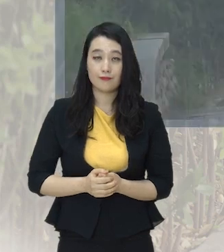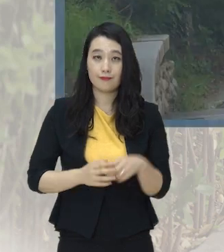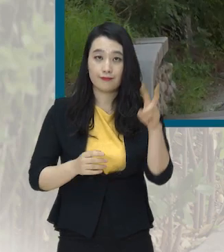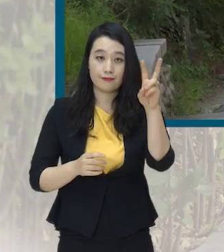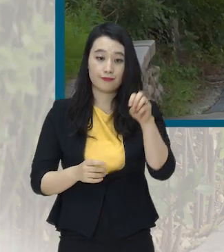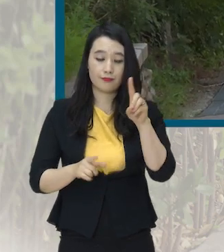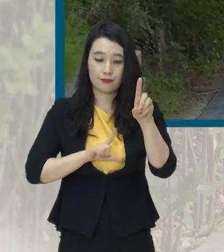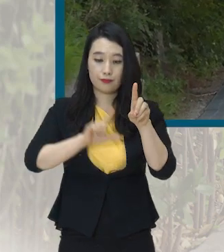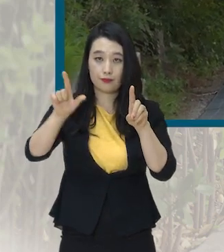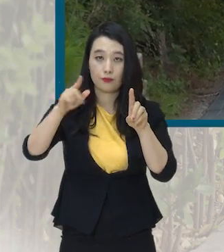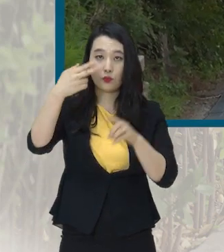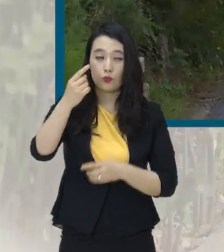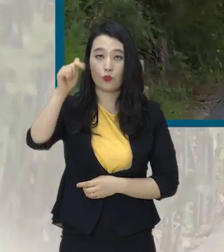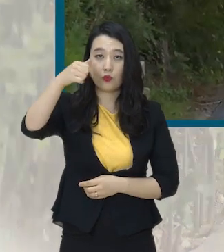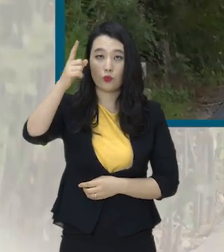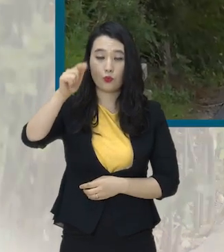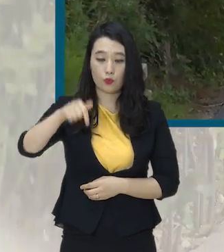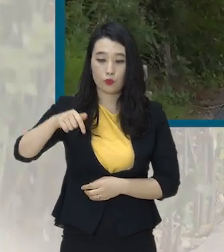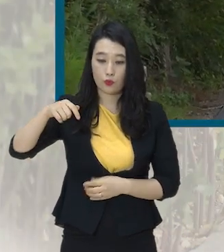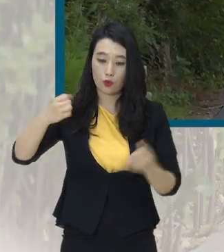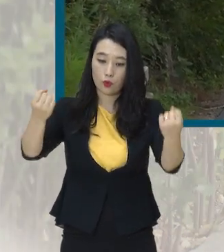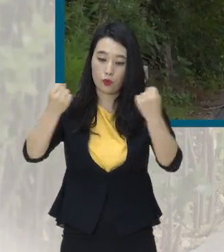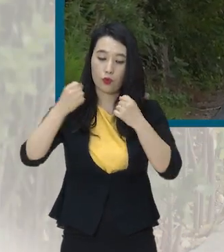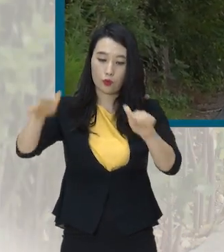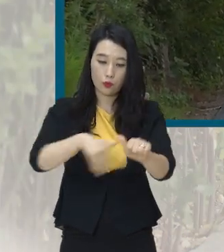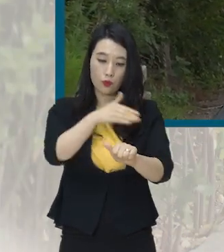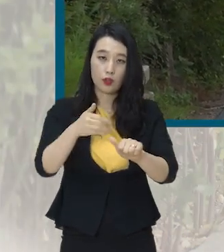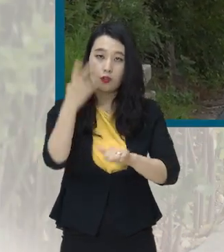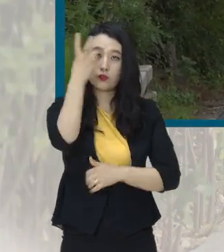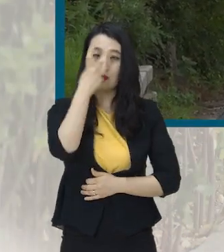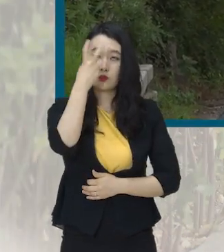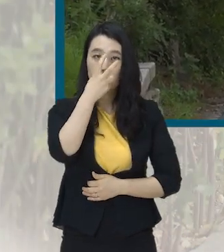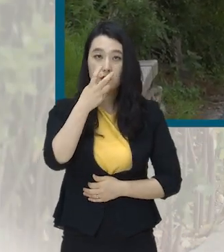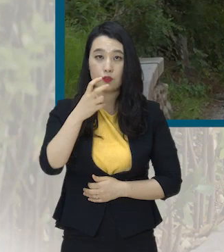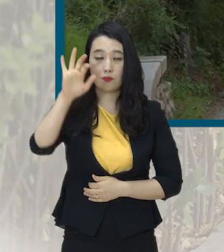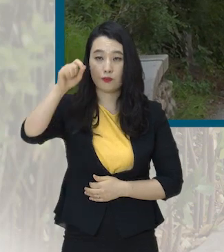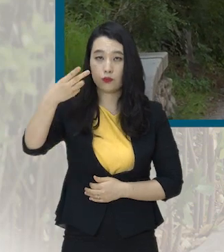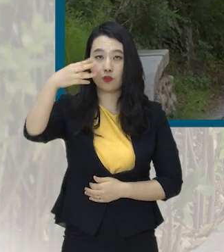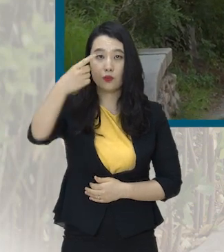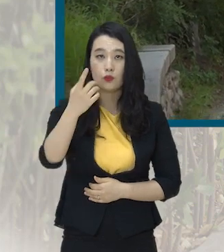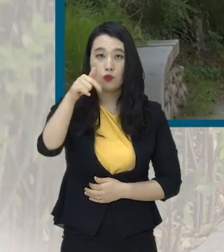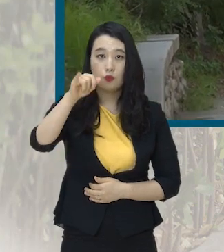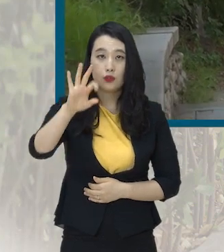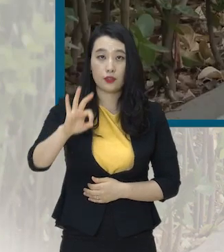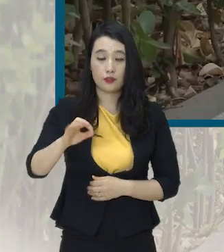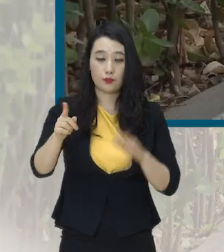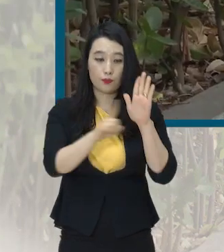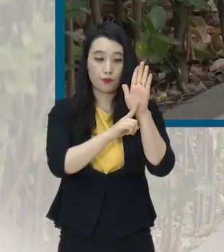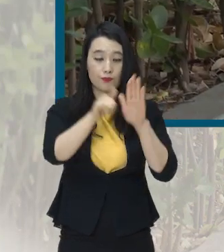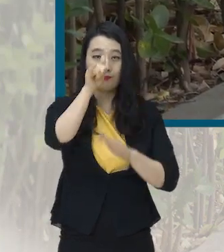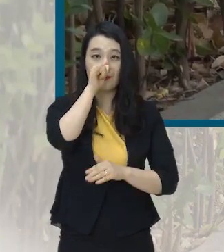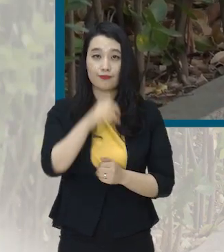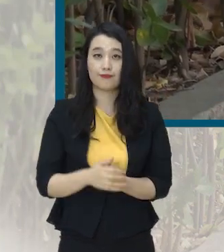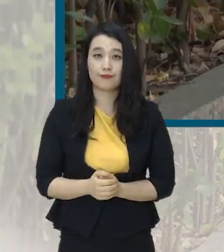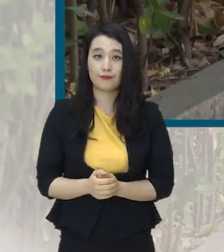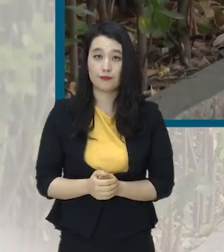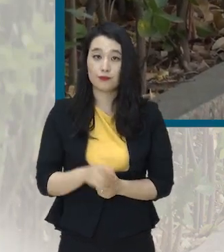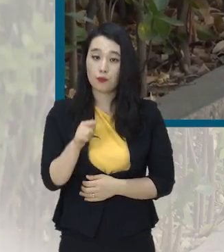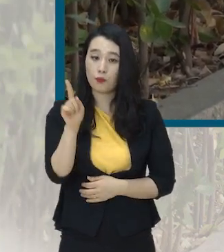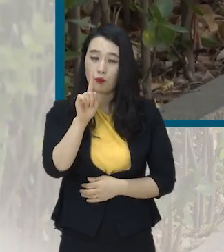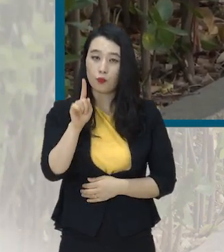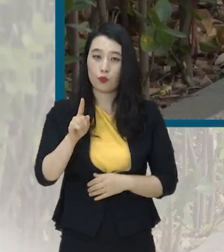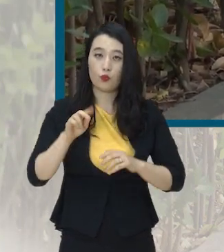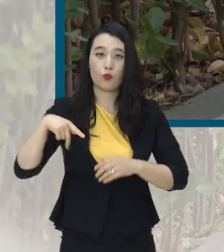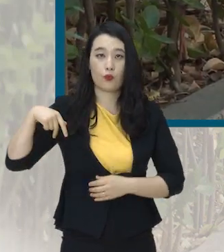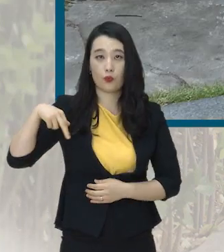21일 도곡 1동 1대에서 건강과 환경을 동시에 지키는 플로깅 캠페인이 실시됐습니다. 플로깅은 조깅을